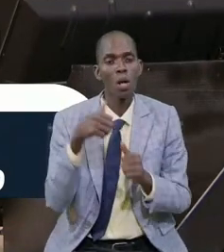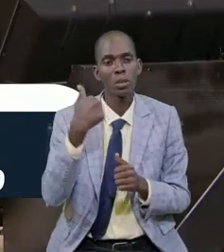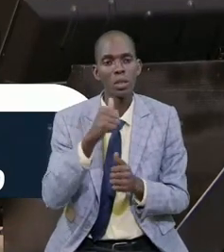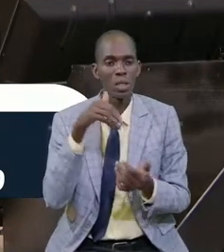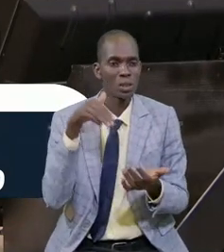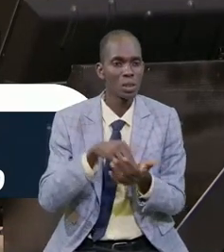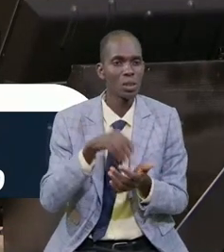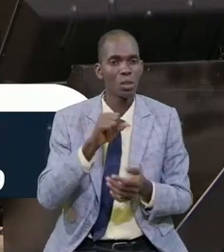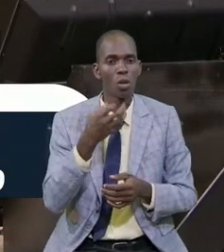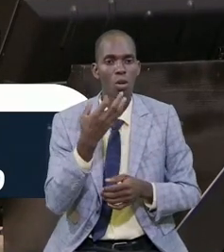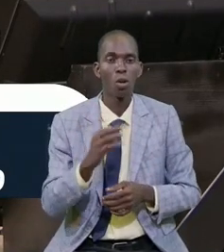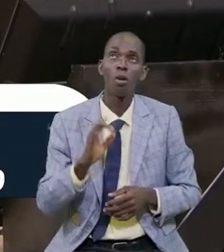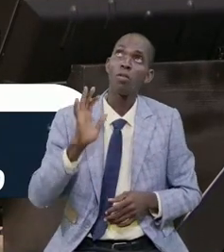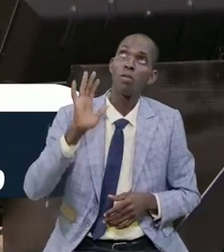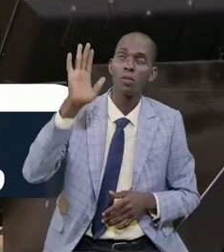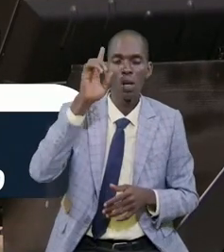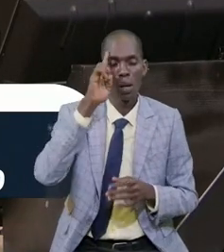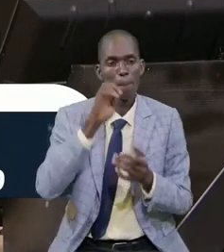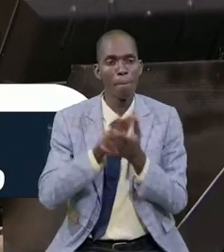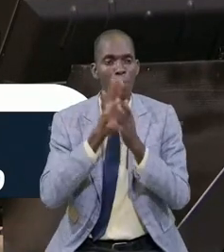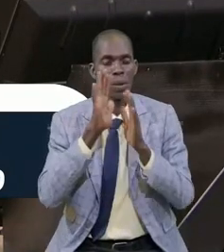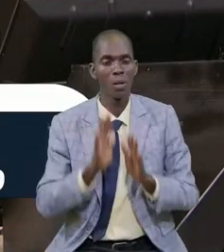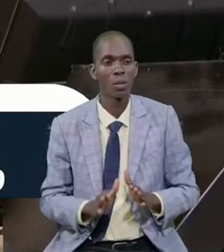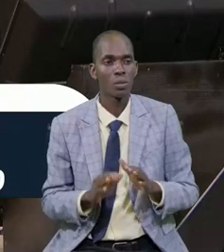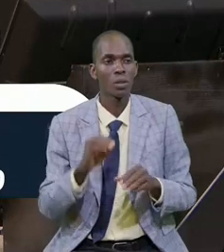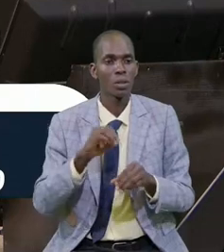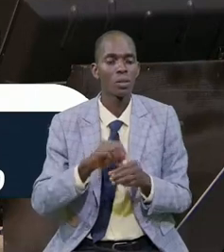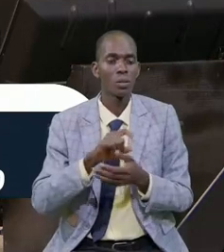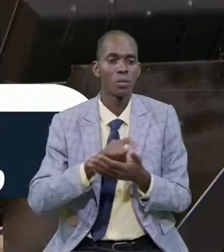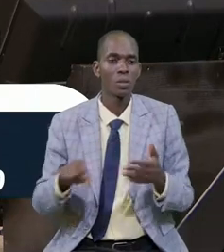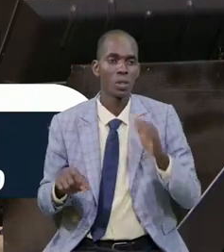Seigneur est venu avec ses saintes myriades.